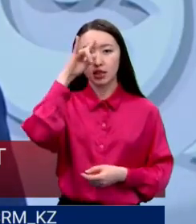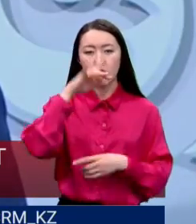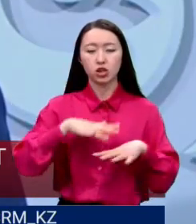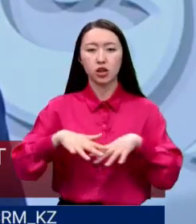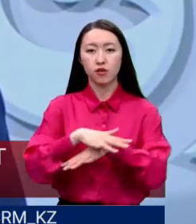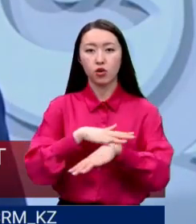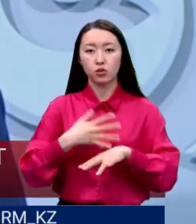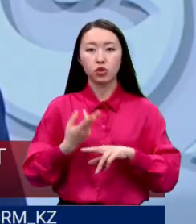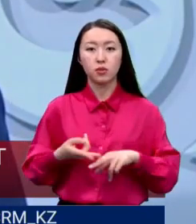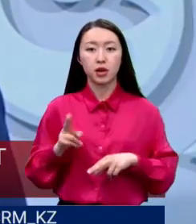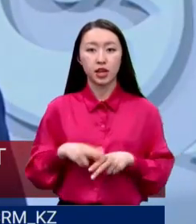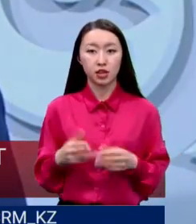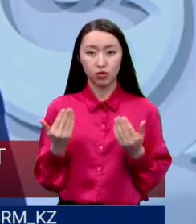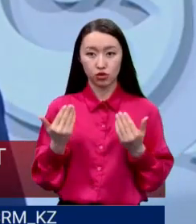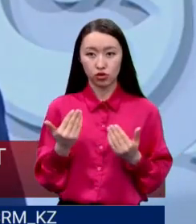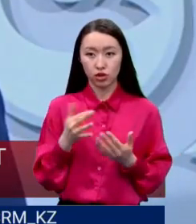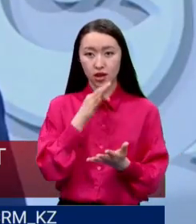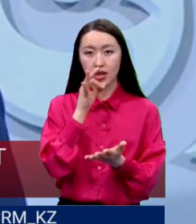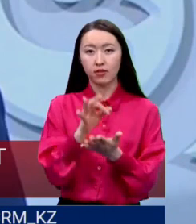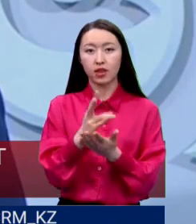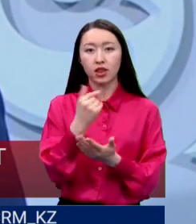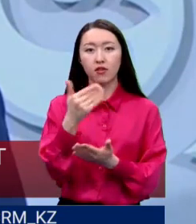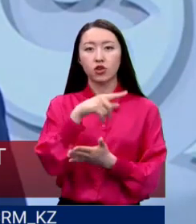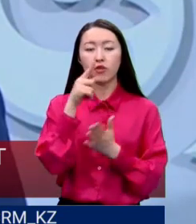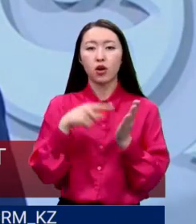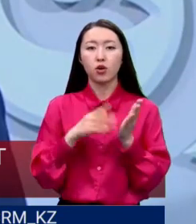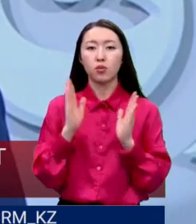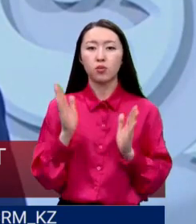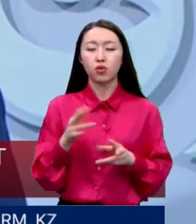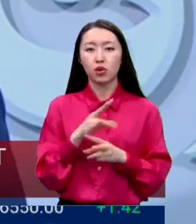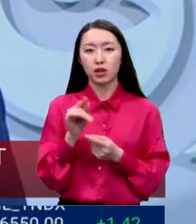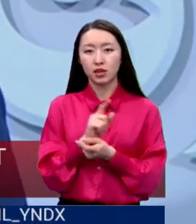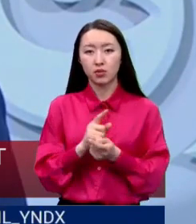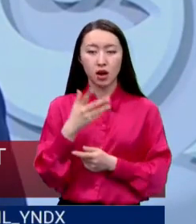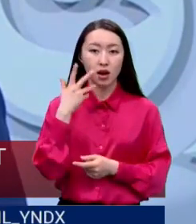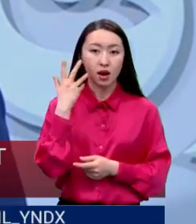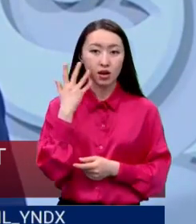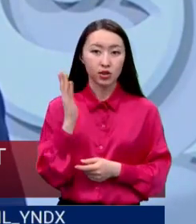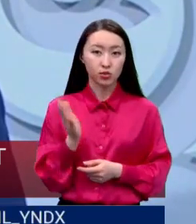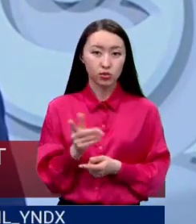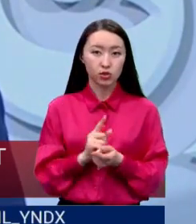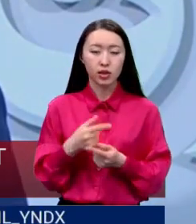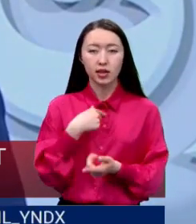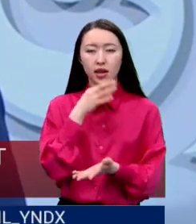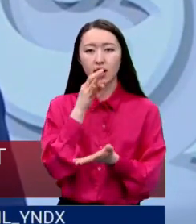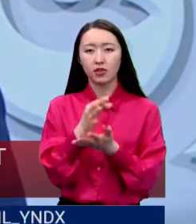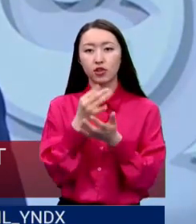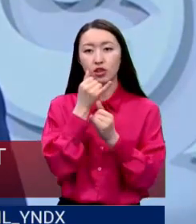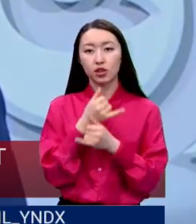общества. Поэтому сейчас ответить на ваш вопрос, будет ли это изменяться, когда это будет изменяться, я ответить не